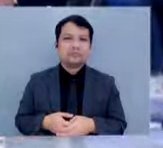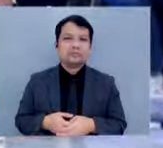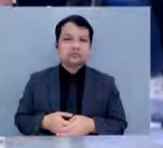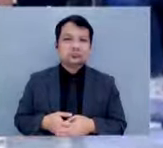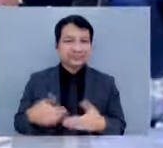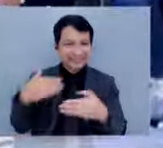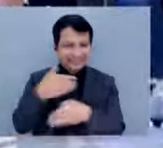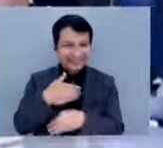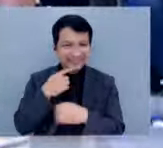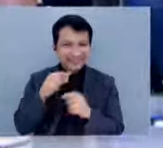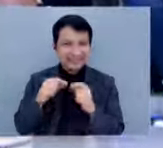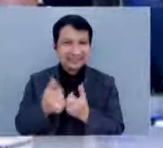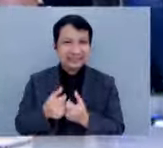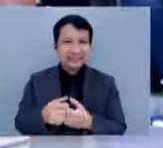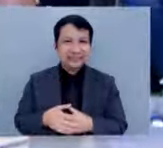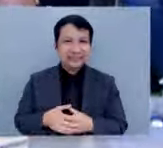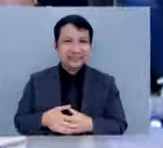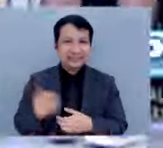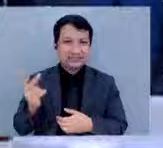Group hug kayong dalawa lang.